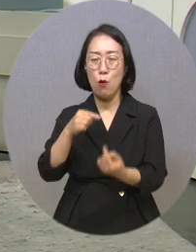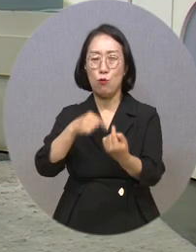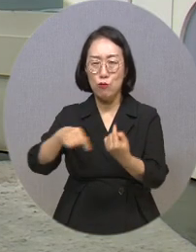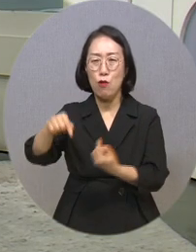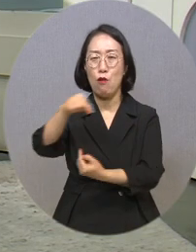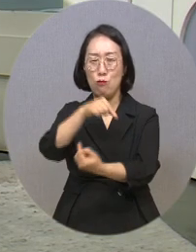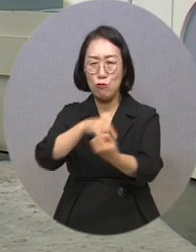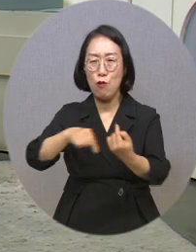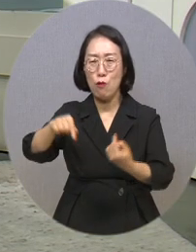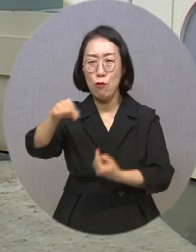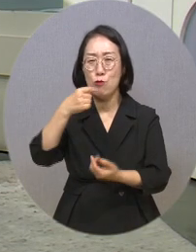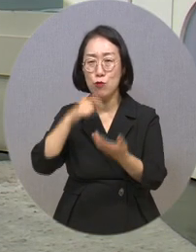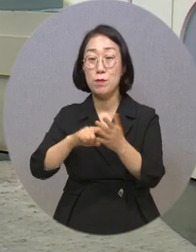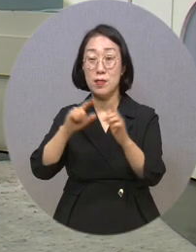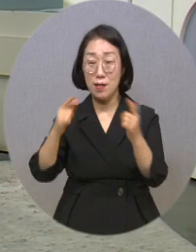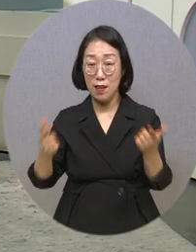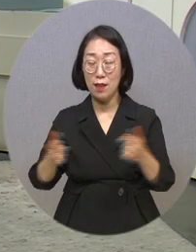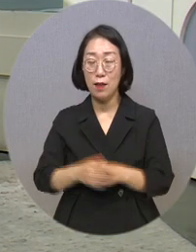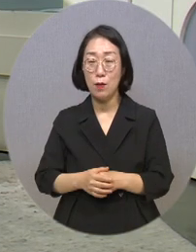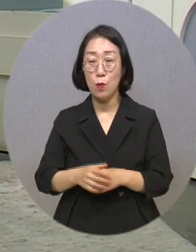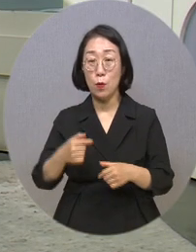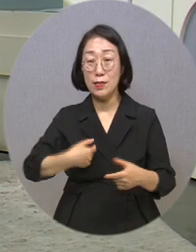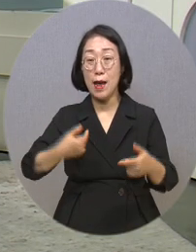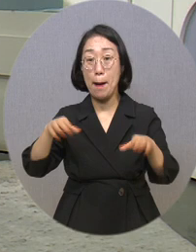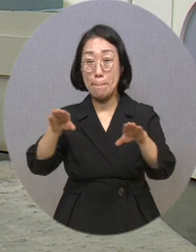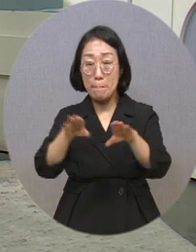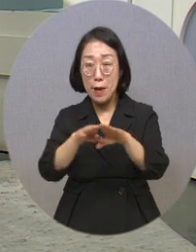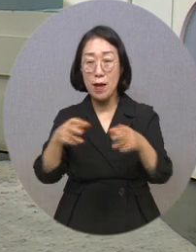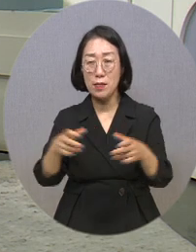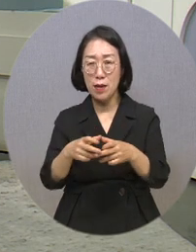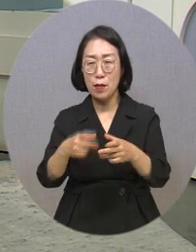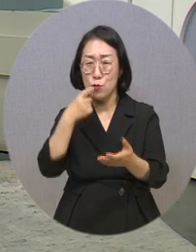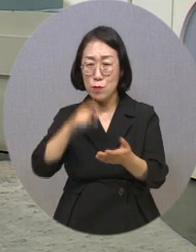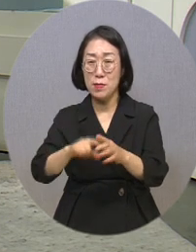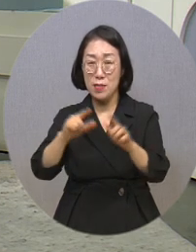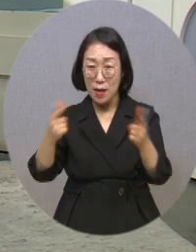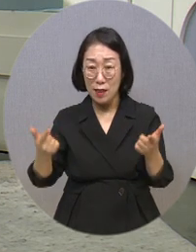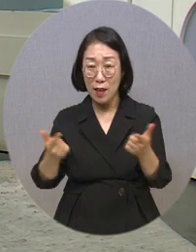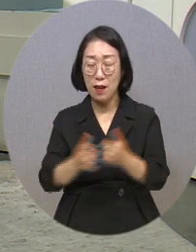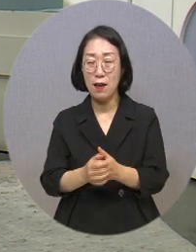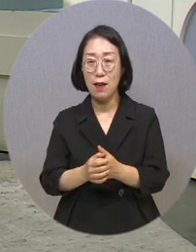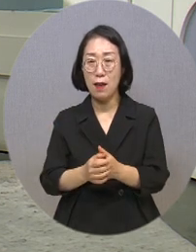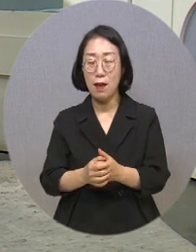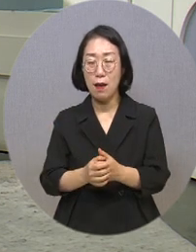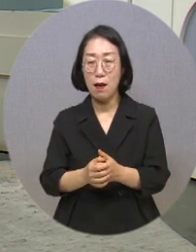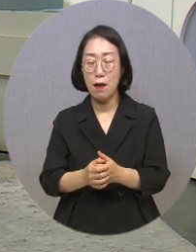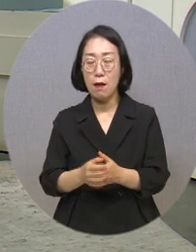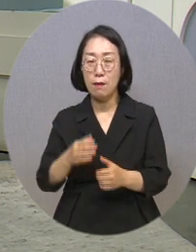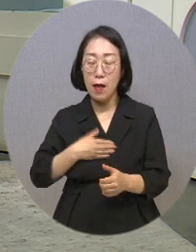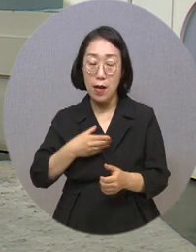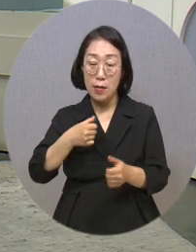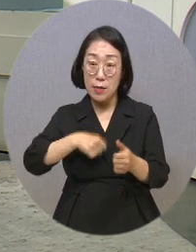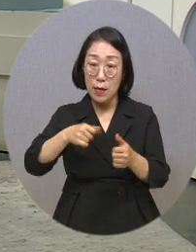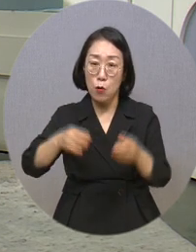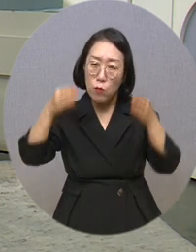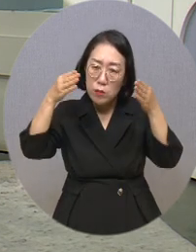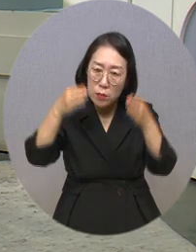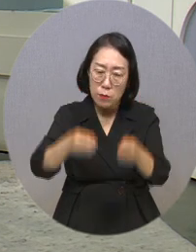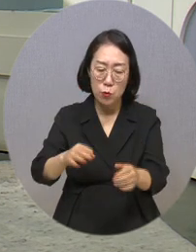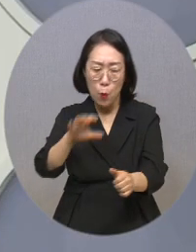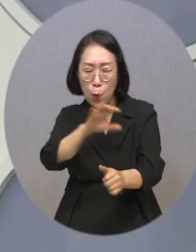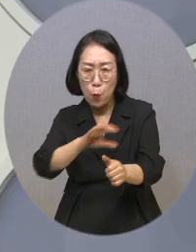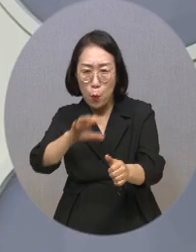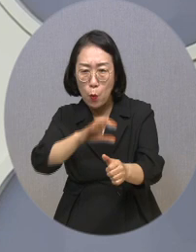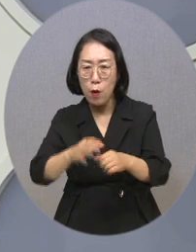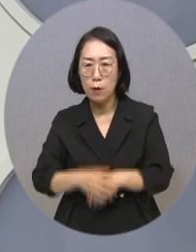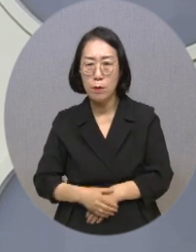않은 면이 있고요. 그리고 자폐성 장애 자체가 어려우니까 각자 모여서 그 애 하나 케어하기도 어려우니까 회비